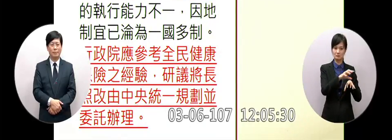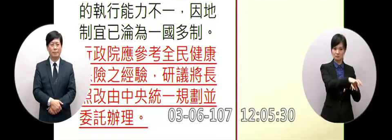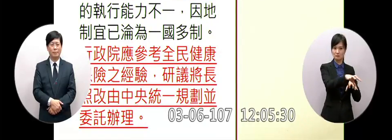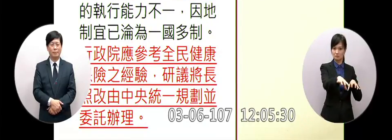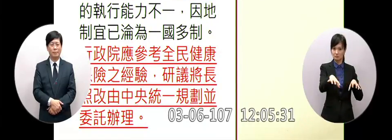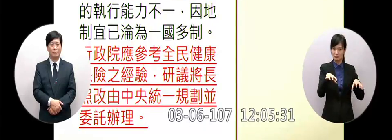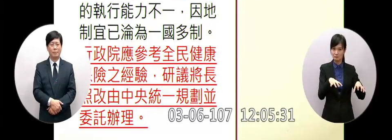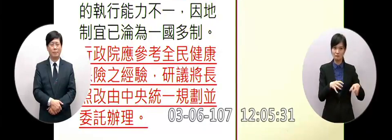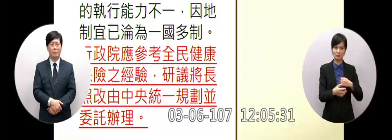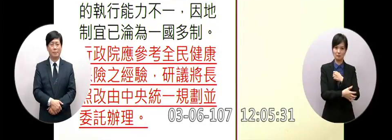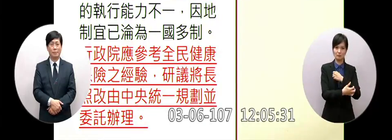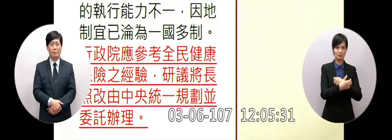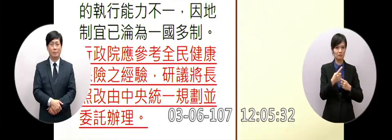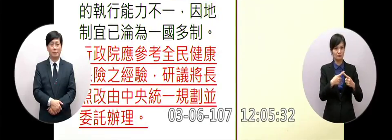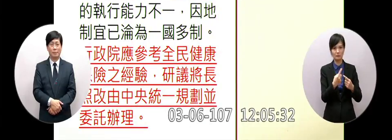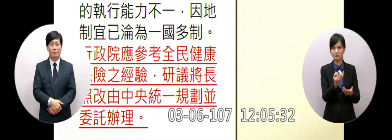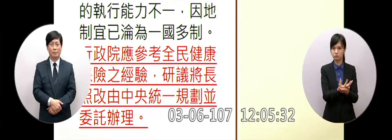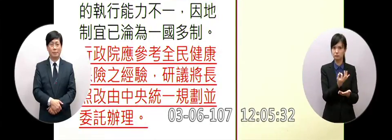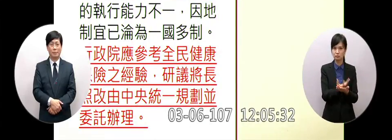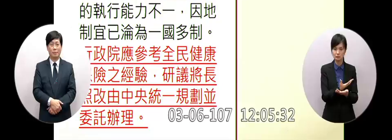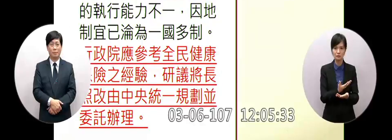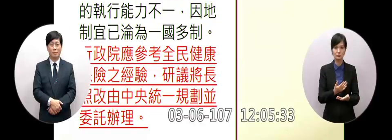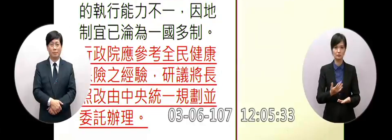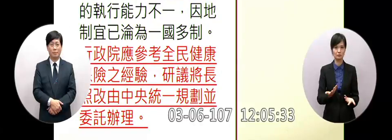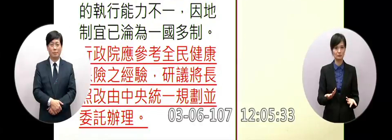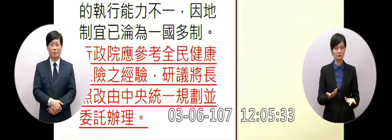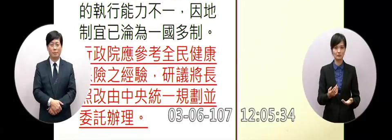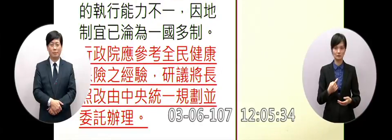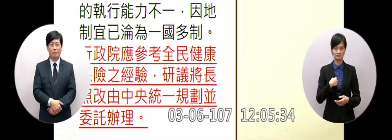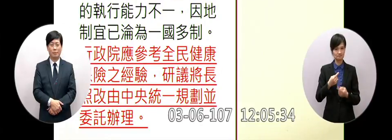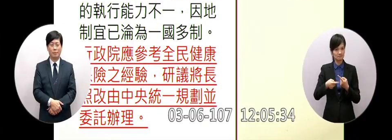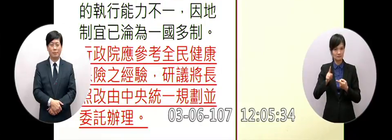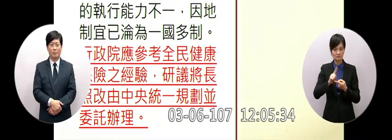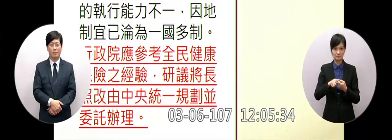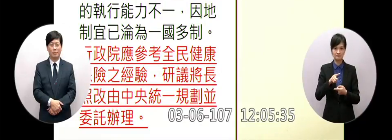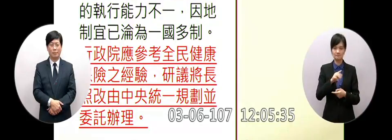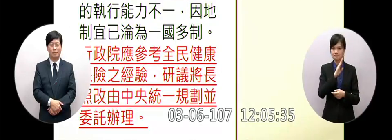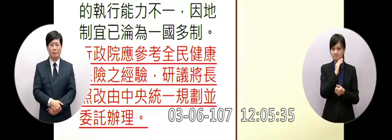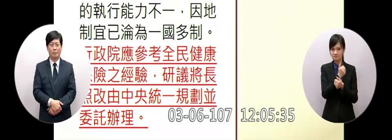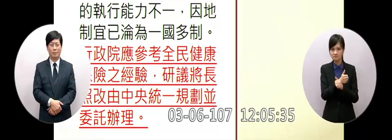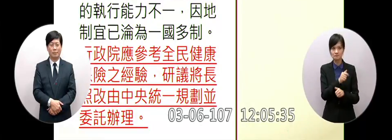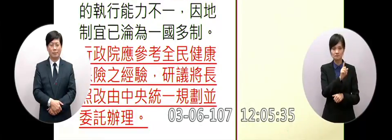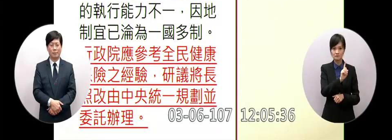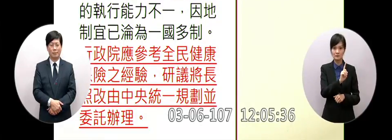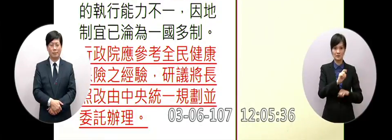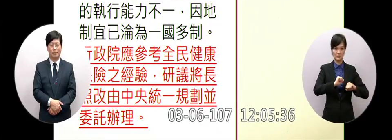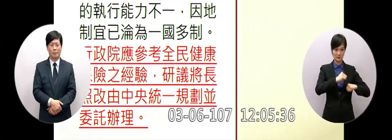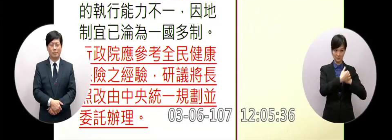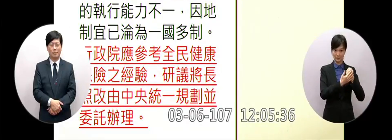因地制宜已经造成一国多制，我们应该参照就是说健保的经验，把长